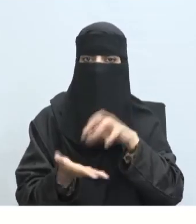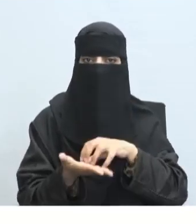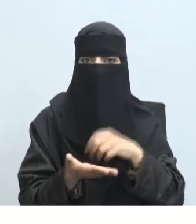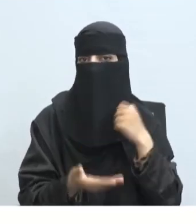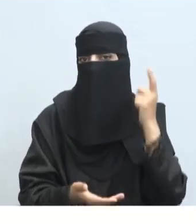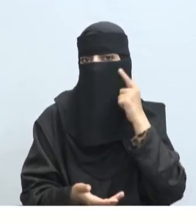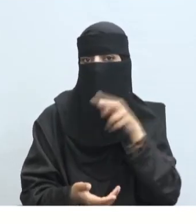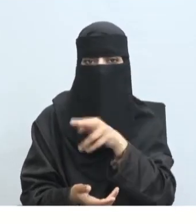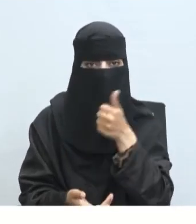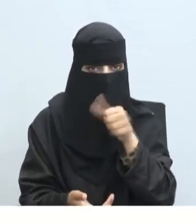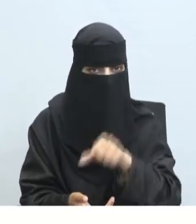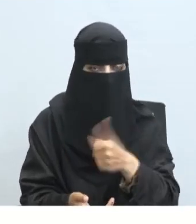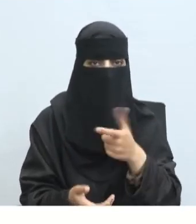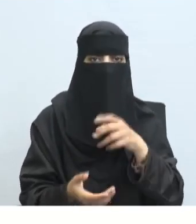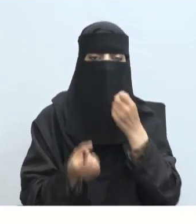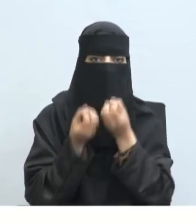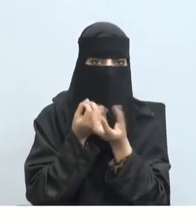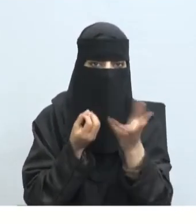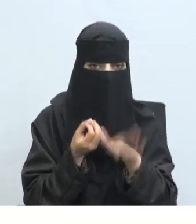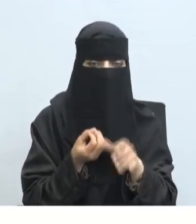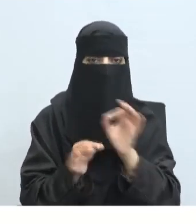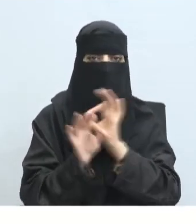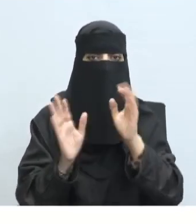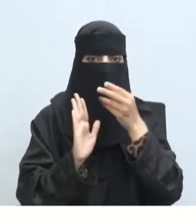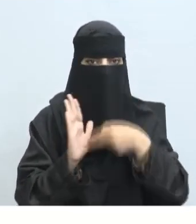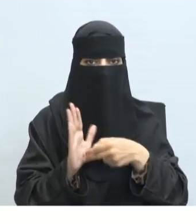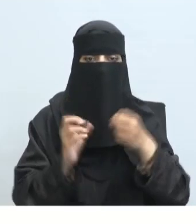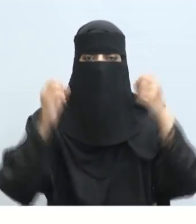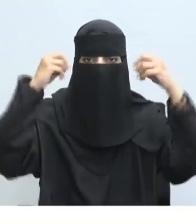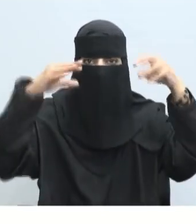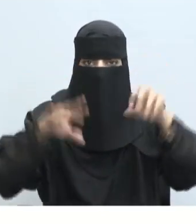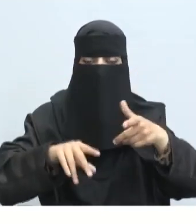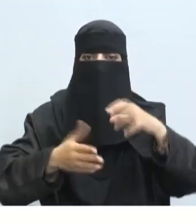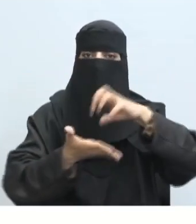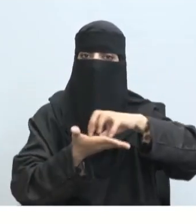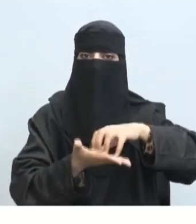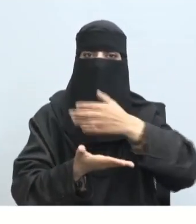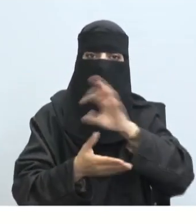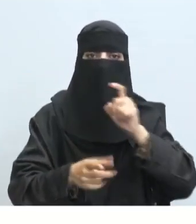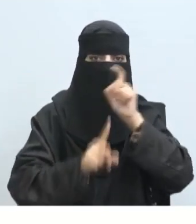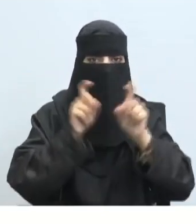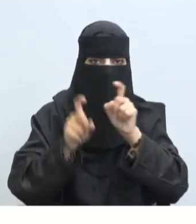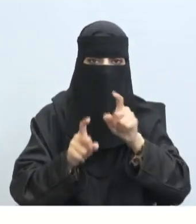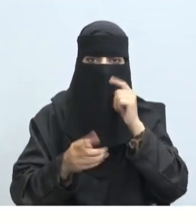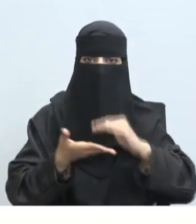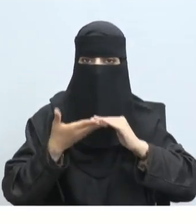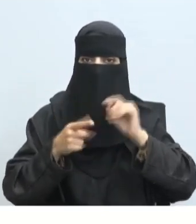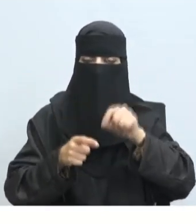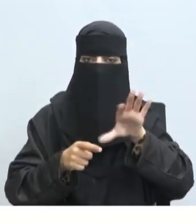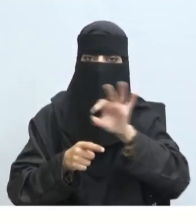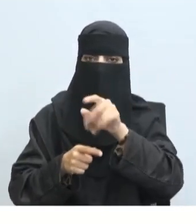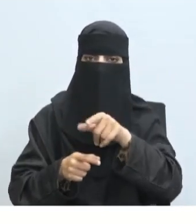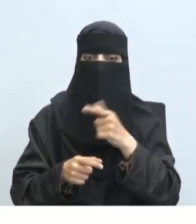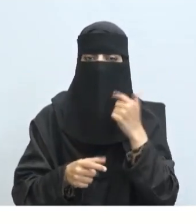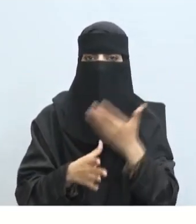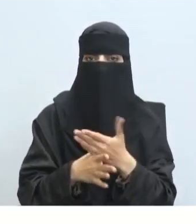تسمع حوله هل يوجد حدائق هل تتوفر موارد هل تتوفر اضاءه هل تتوفر منصه كل هذه الاسئله ستساعدك في اختيار